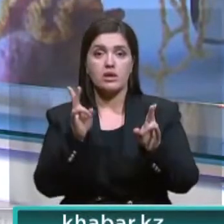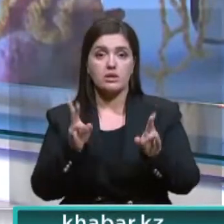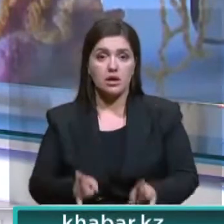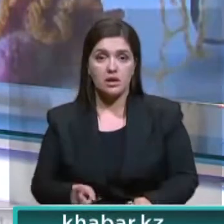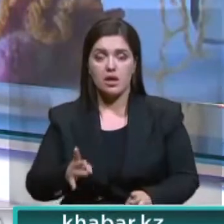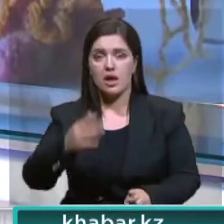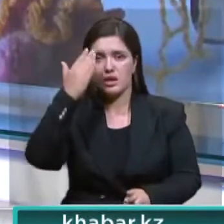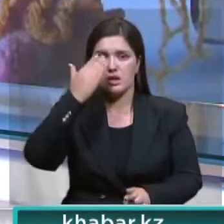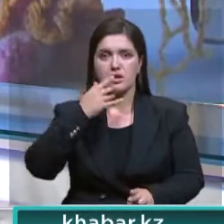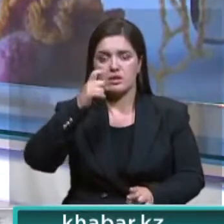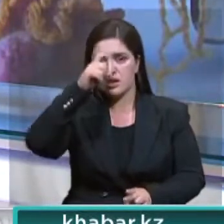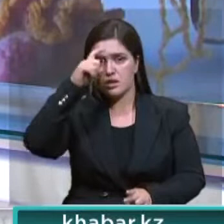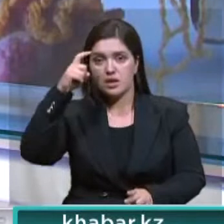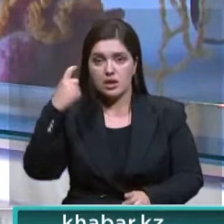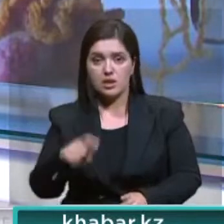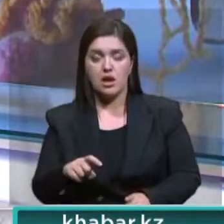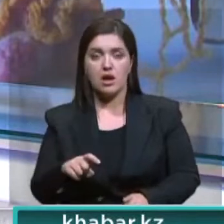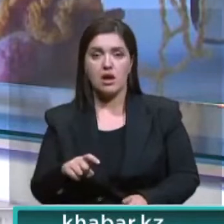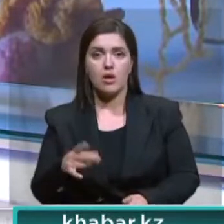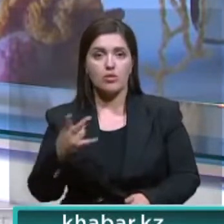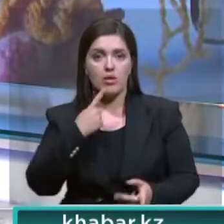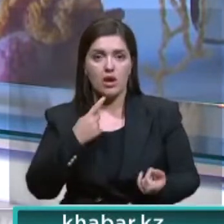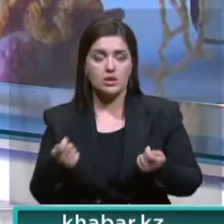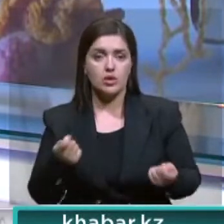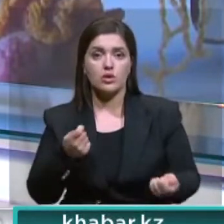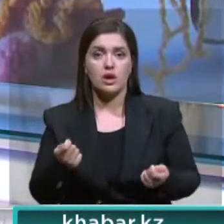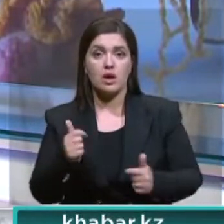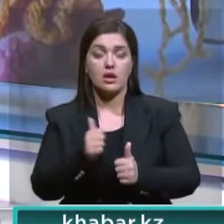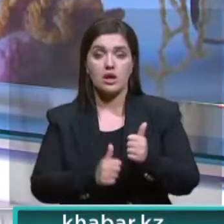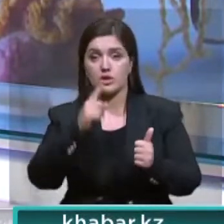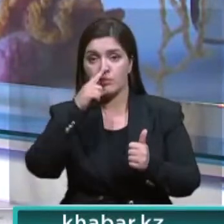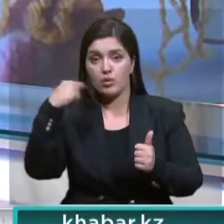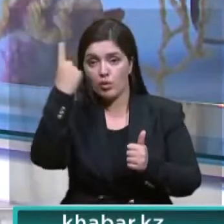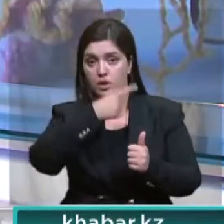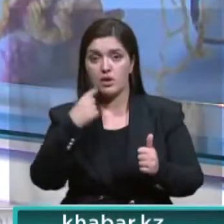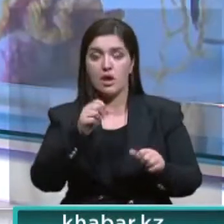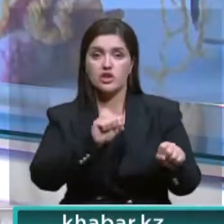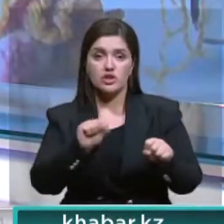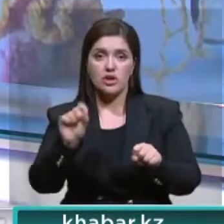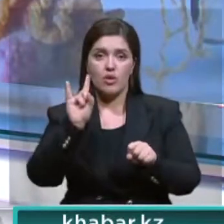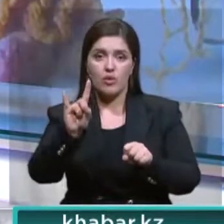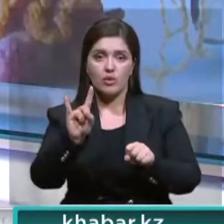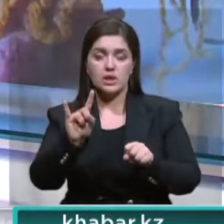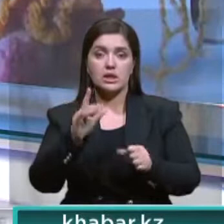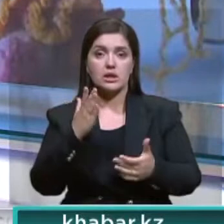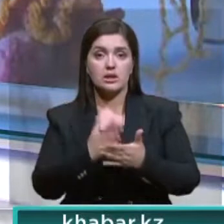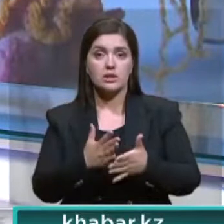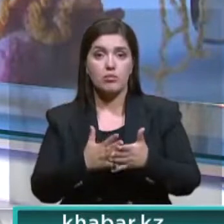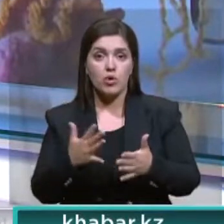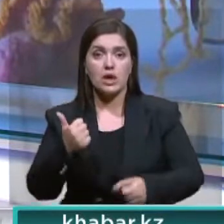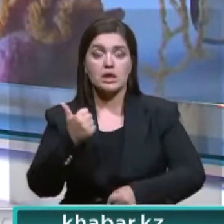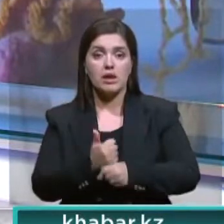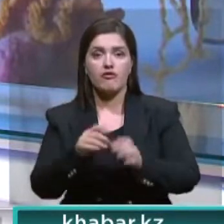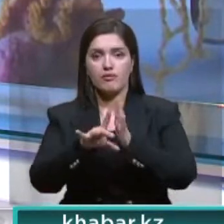правило, летних из-за жары. По словам специалистов, можно было избежать. Ведь с каждым годом средств защиты от выпадения из окон становится все